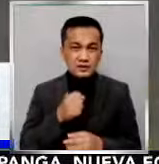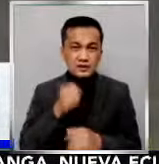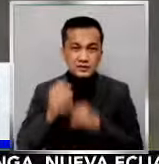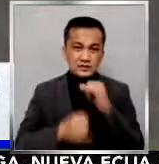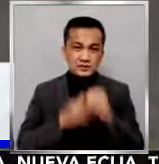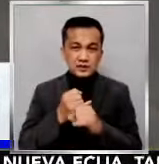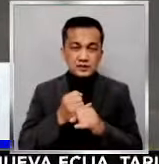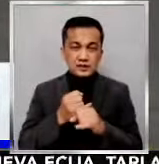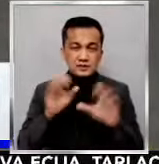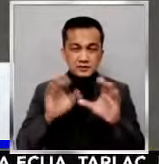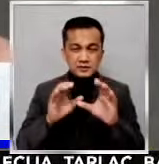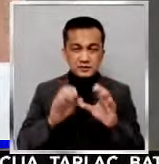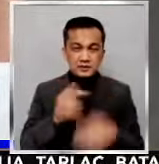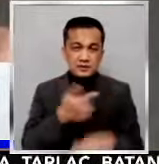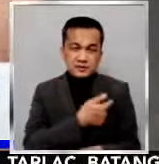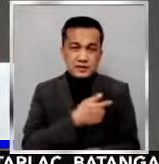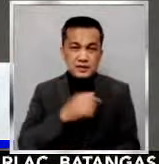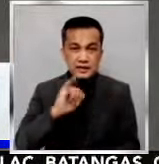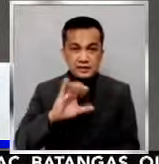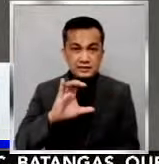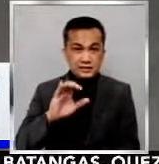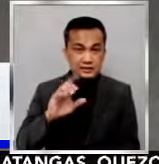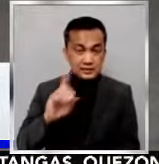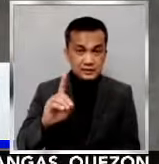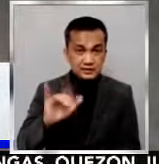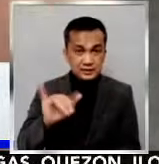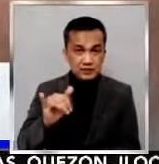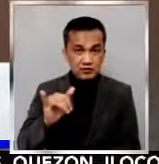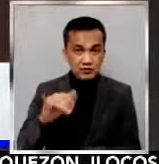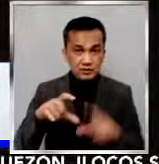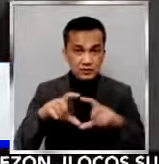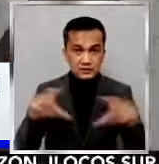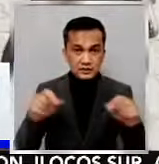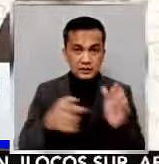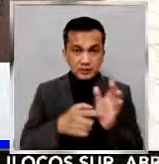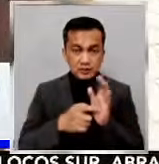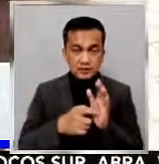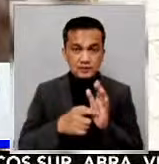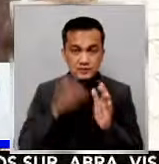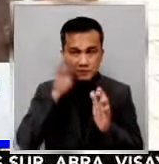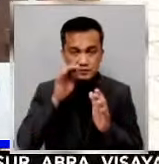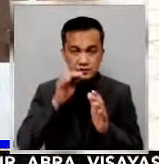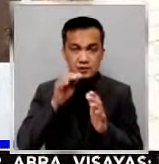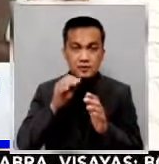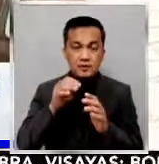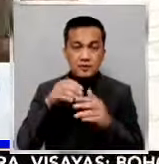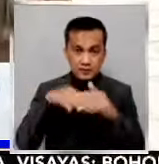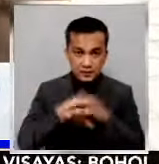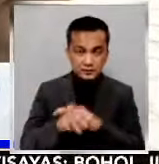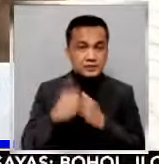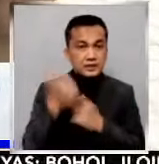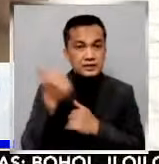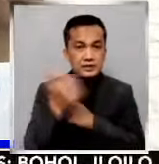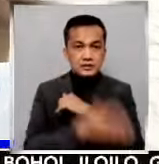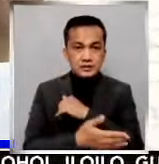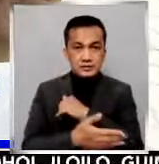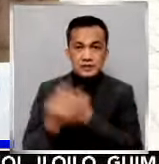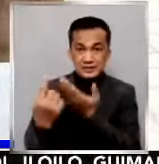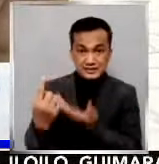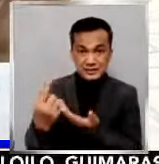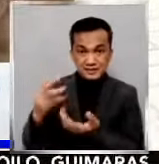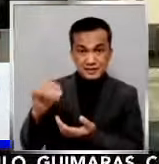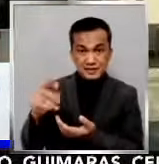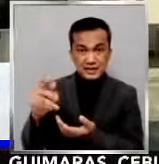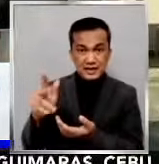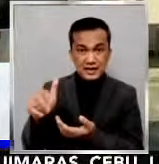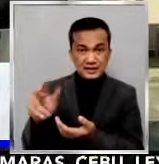Card, isang requirement para makapasok ang isang Pinoy sa ibang bansa. Si Mary Ann, pinababalik na raw ng employer sa Hong Kong ngayong